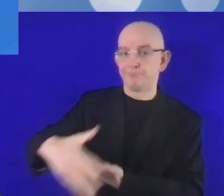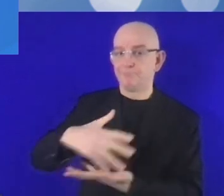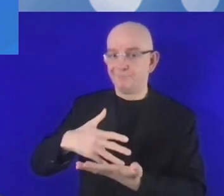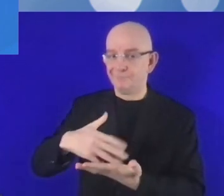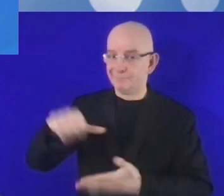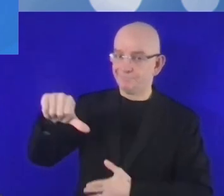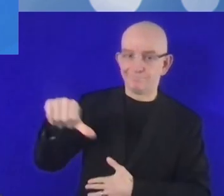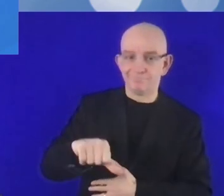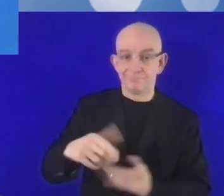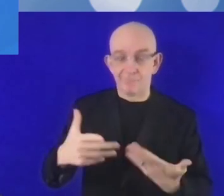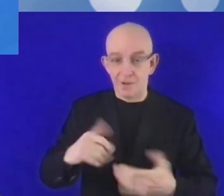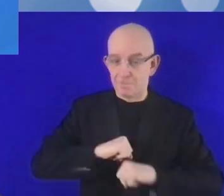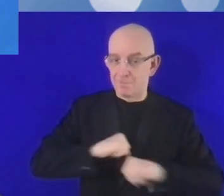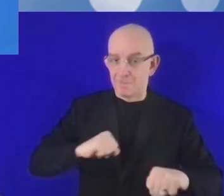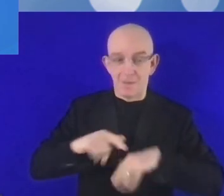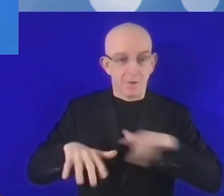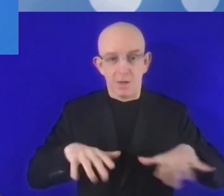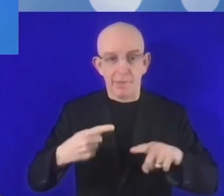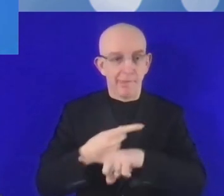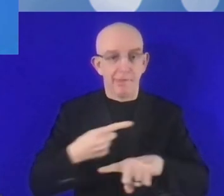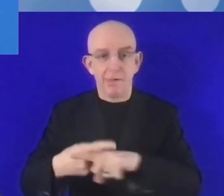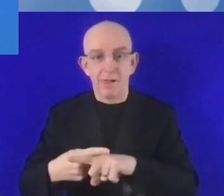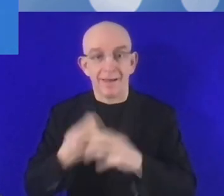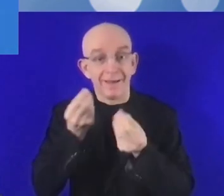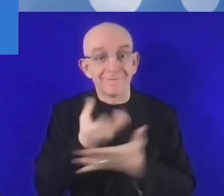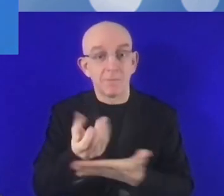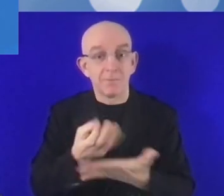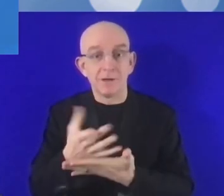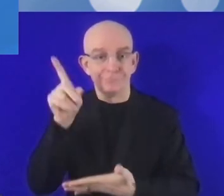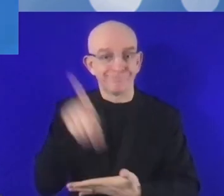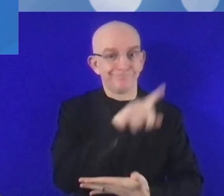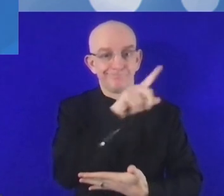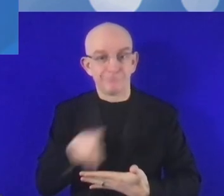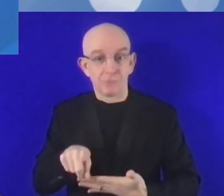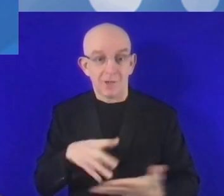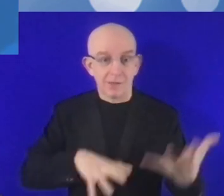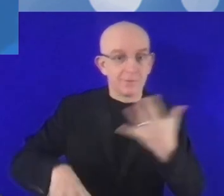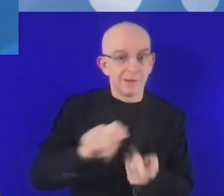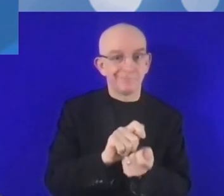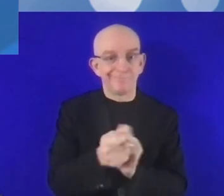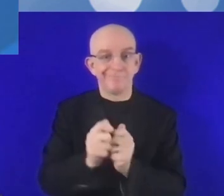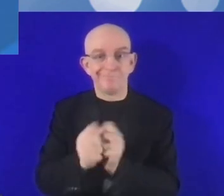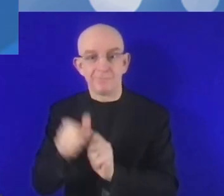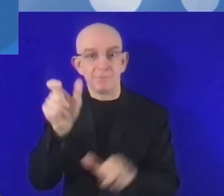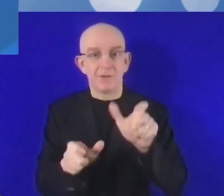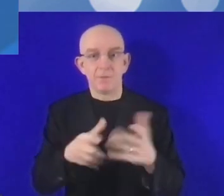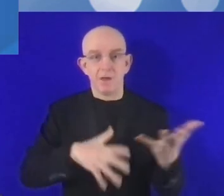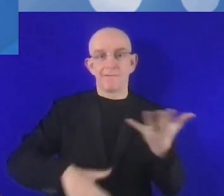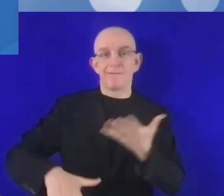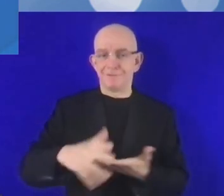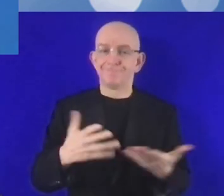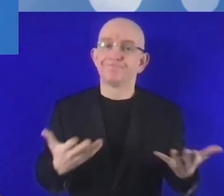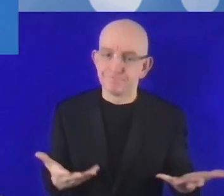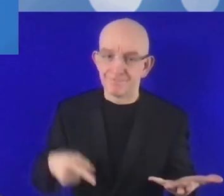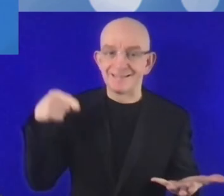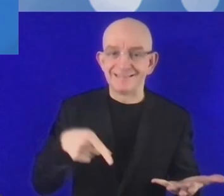鸿沟和技术的黑暗。我们可以向面对联合起来应对这些挑战，通过建